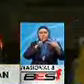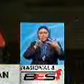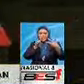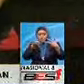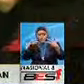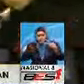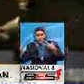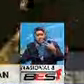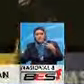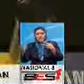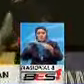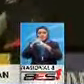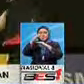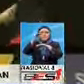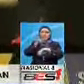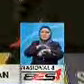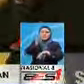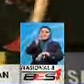masa 51